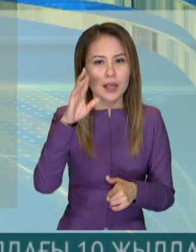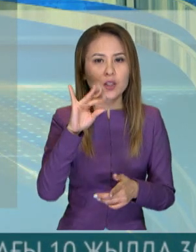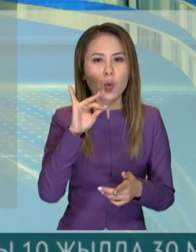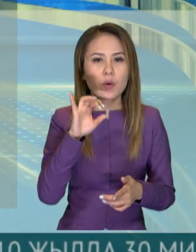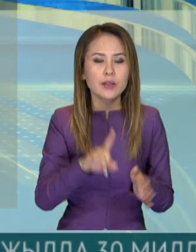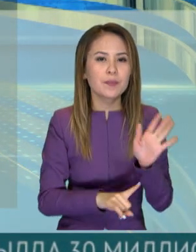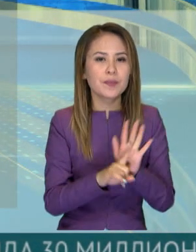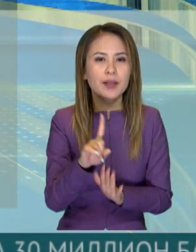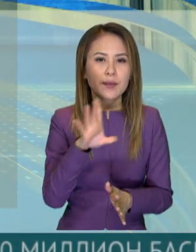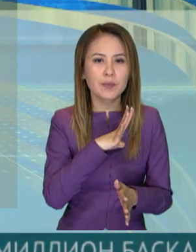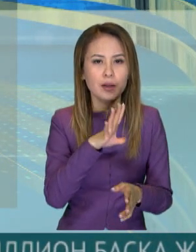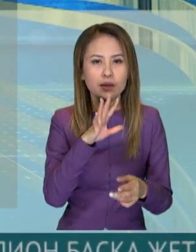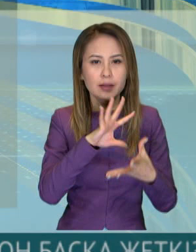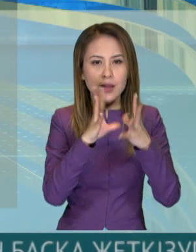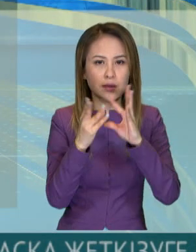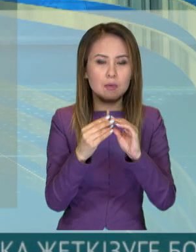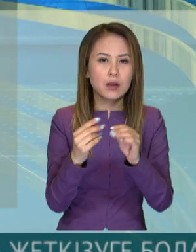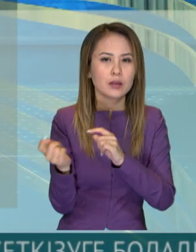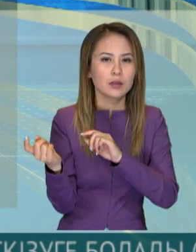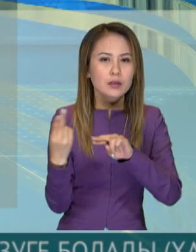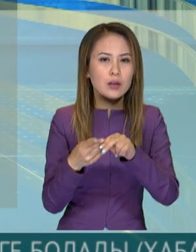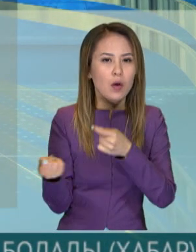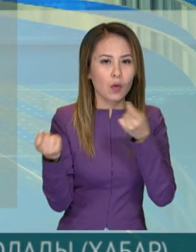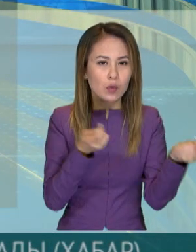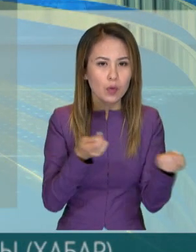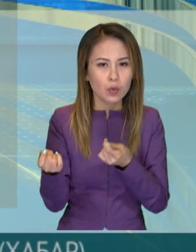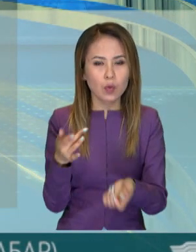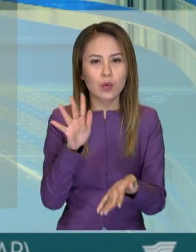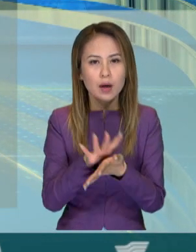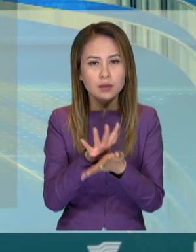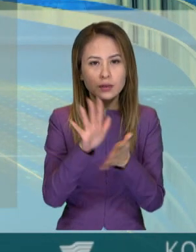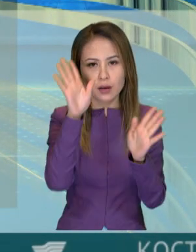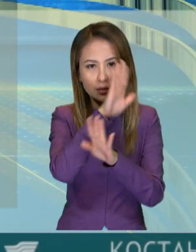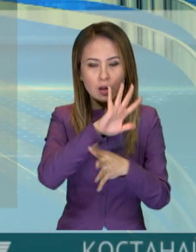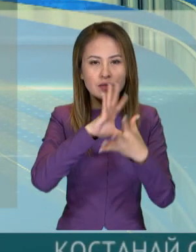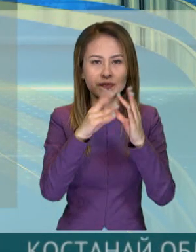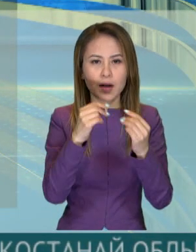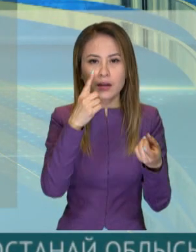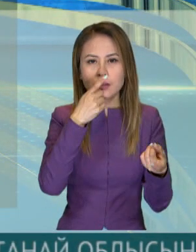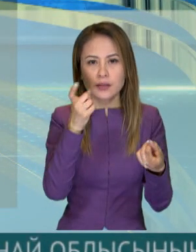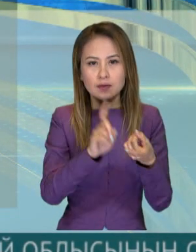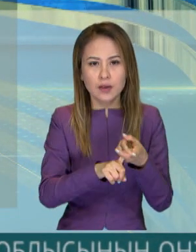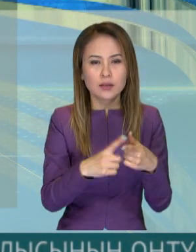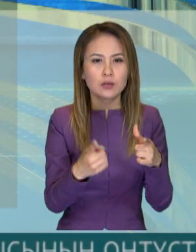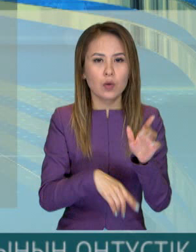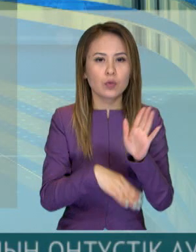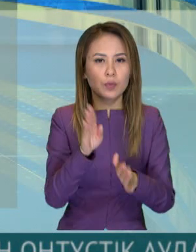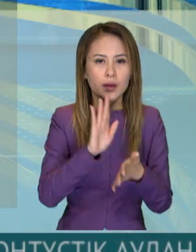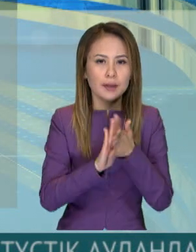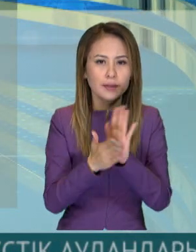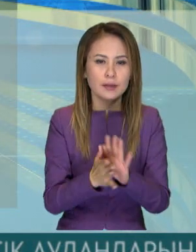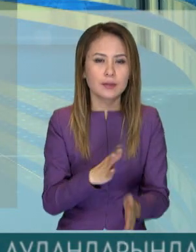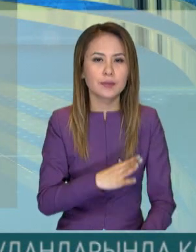Пәкістан мемлекеттері терроризм мен есірткі тасымалы және қоршаған ортаның ластануымен күреске қатысты серіктестікті нығайтуға